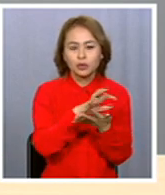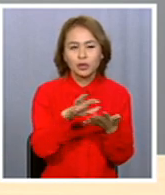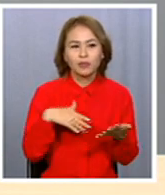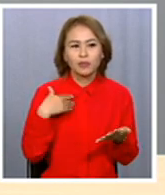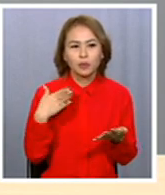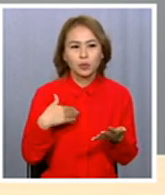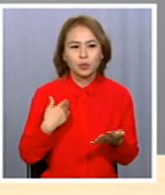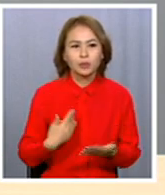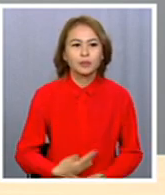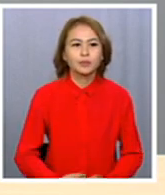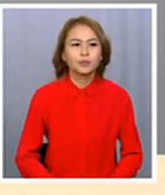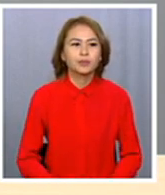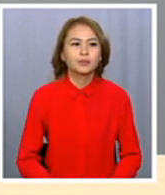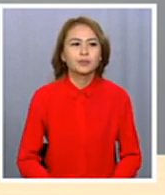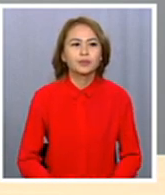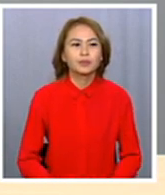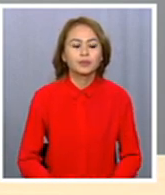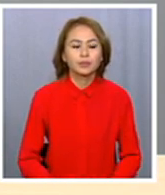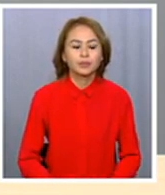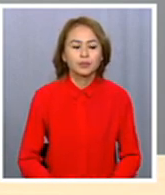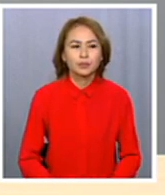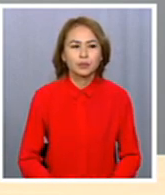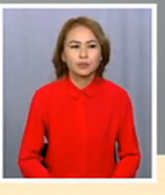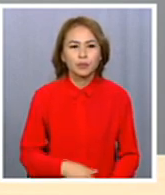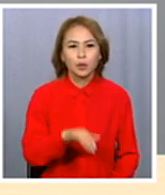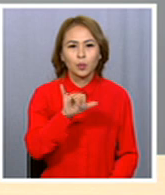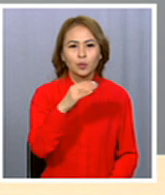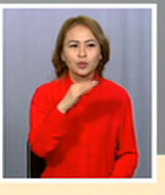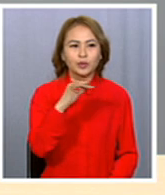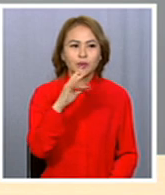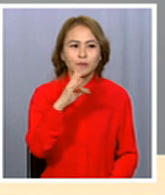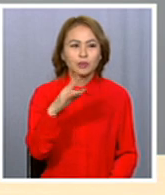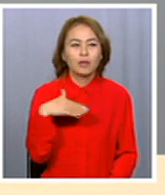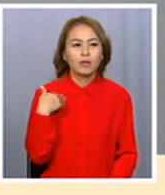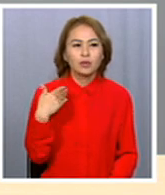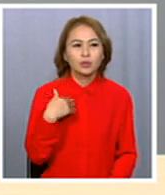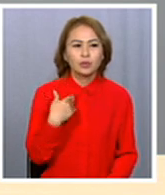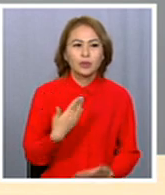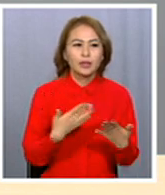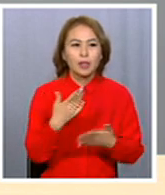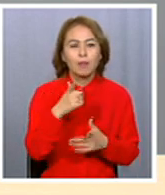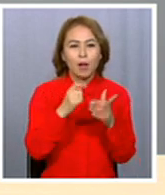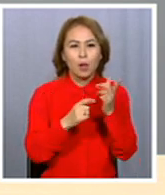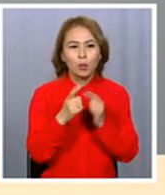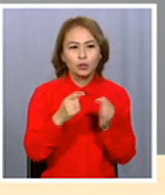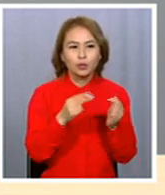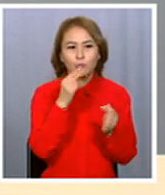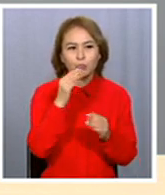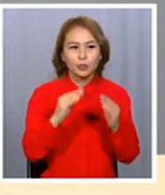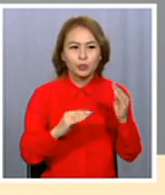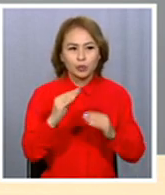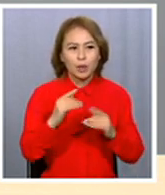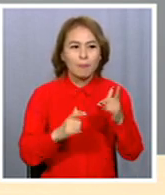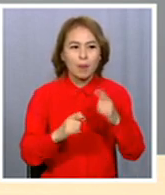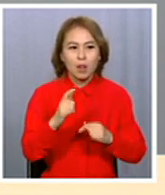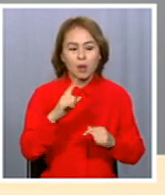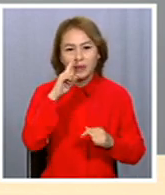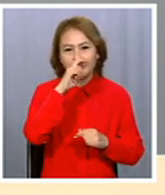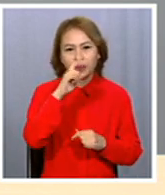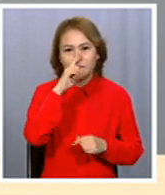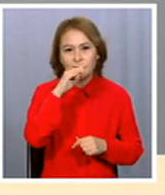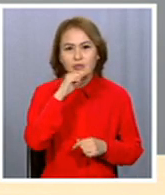булочка, фрукты. Здорово. Ужин, овощное или молочное блюдо, молоко,